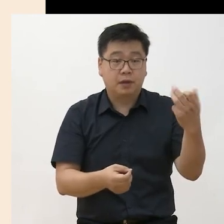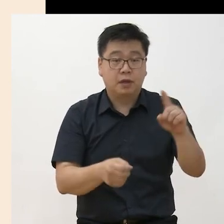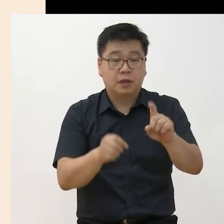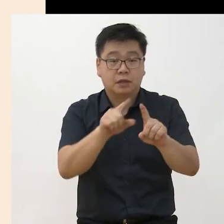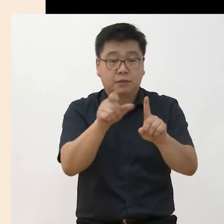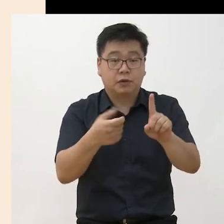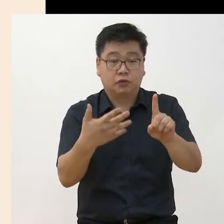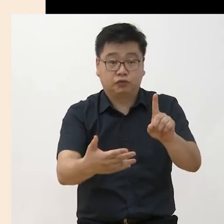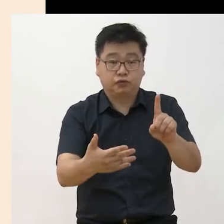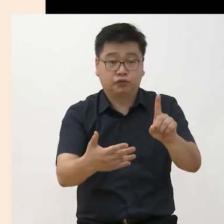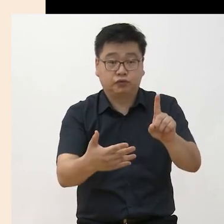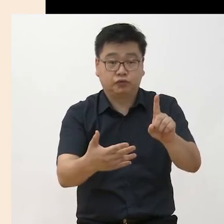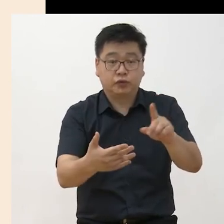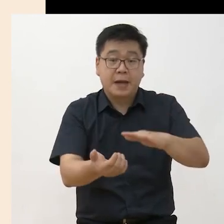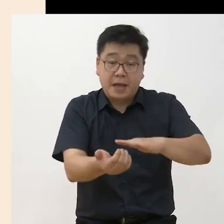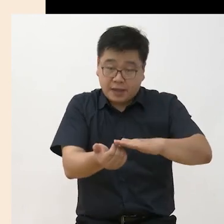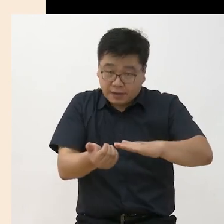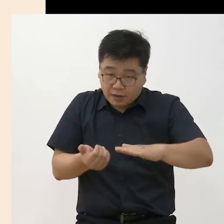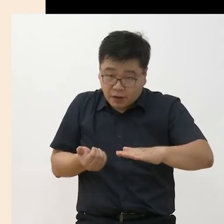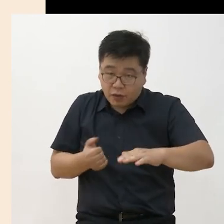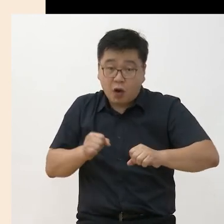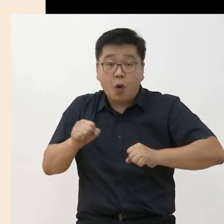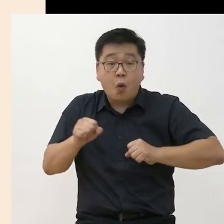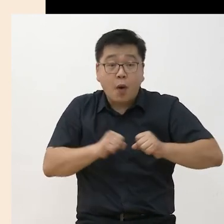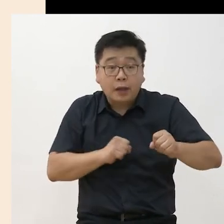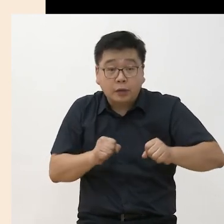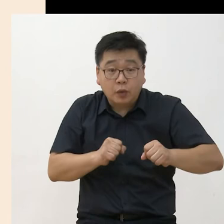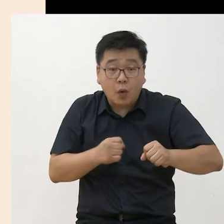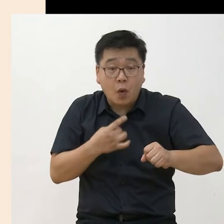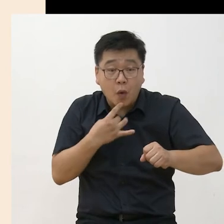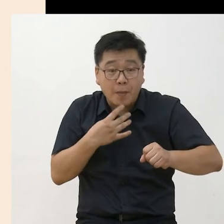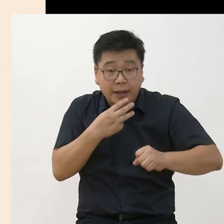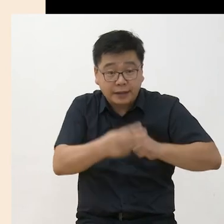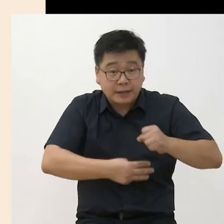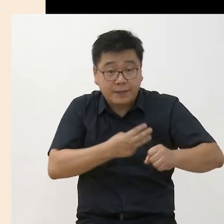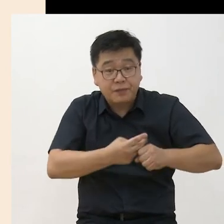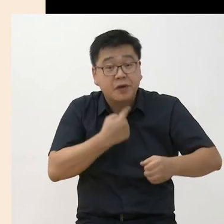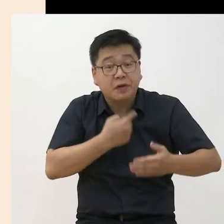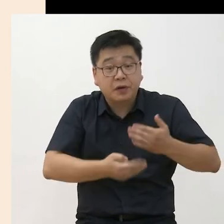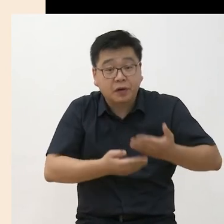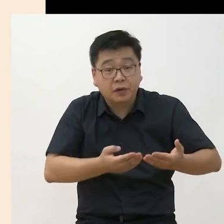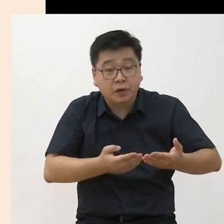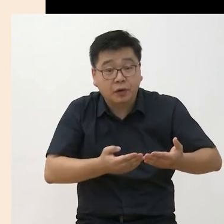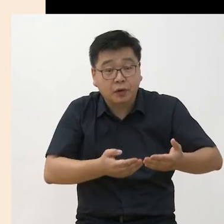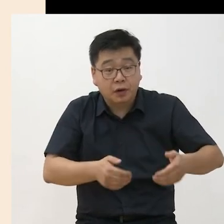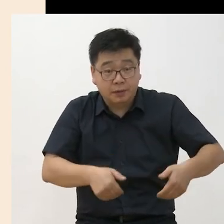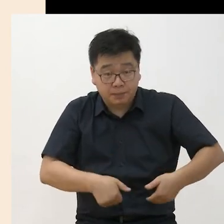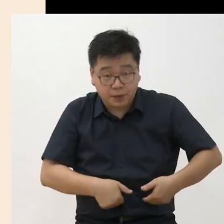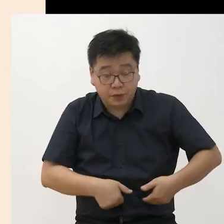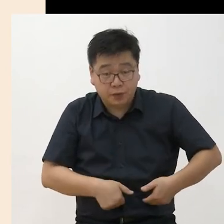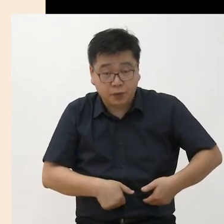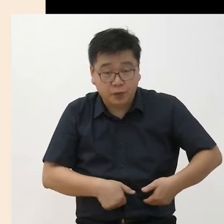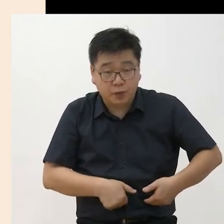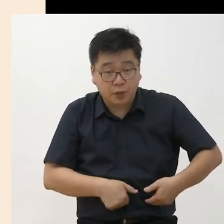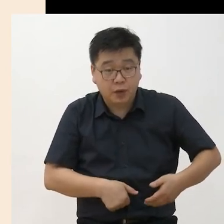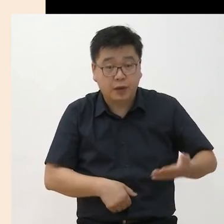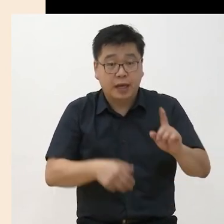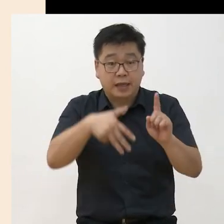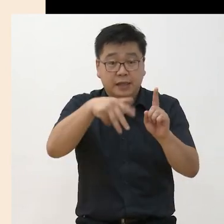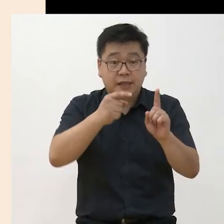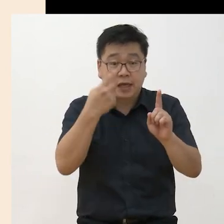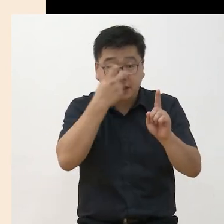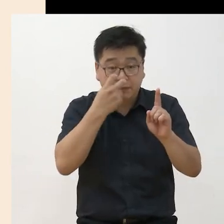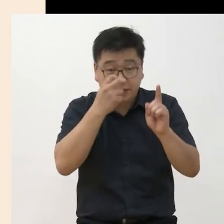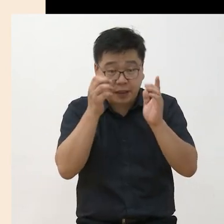2018년 11월 9일 이전까지의 활동에 한해서 3년 이상의 창작 활동 경력을 인정받아야 되는데 이거는 이제 1차 심사가